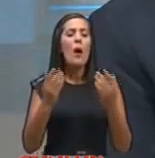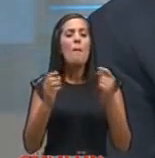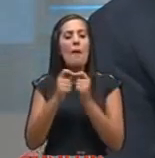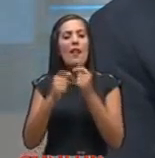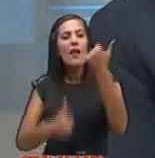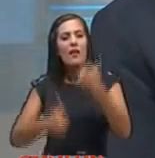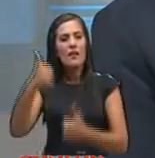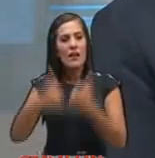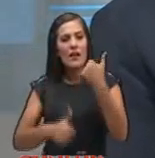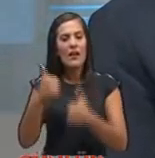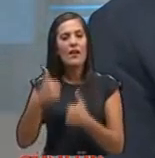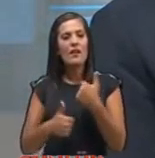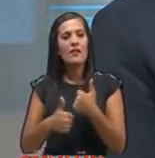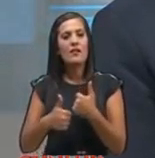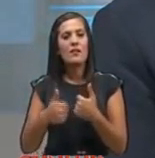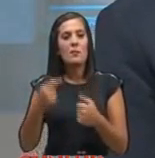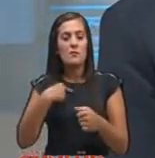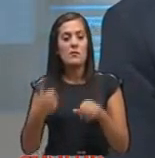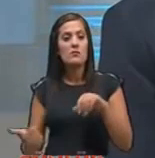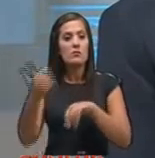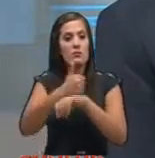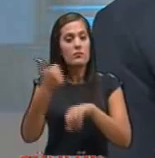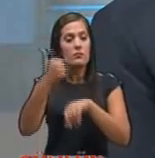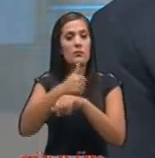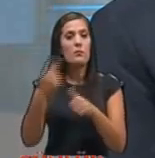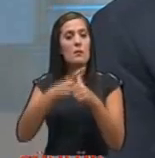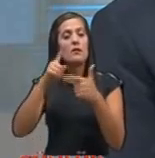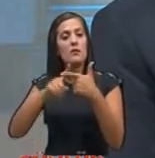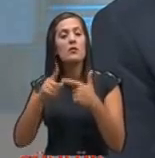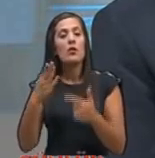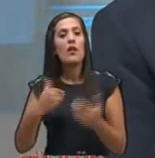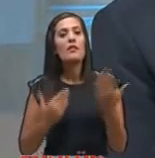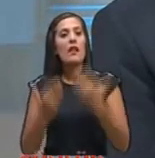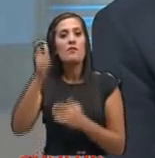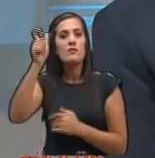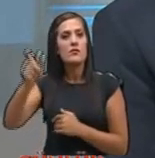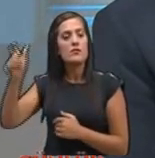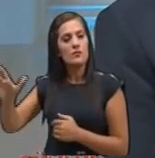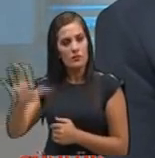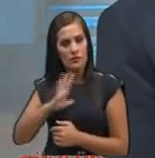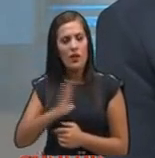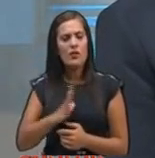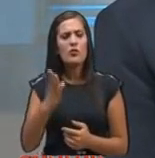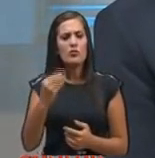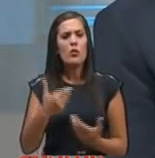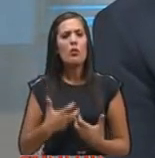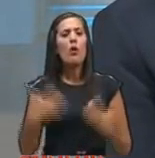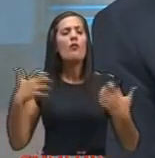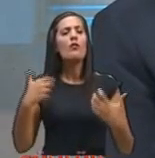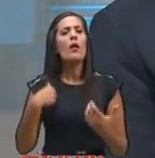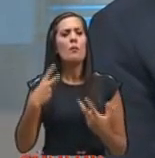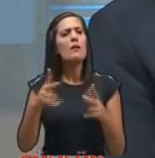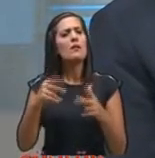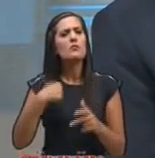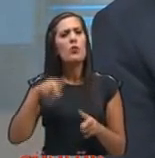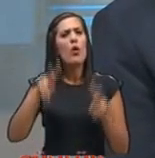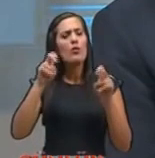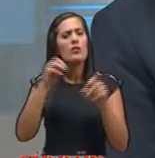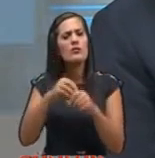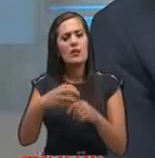yarışmasında Grand Prix sahibi dansçılarımız var. Yani çok övünebiliriz bu konuda